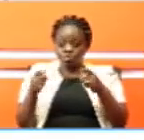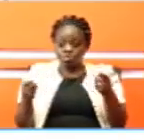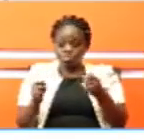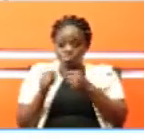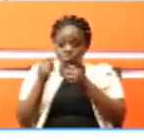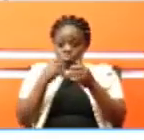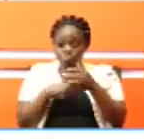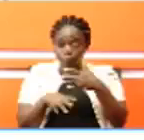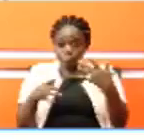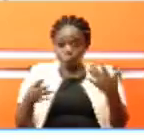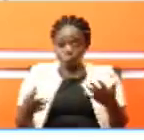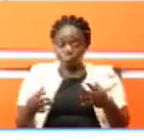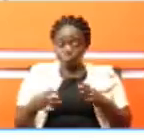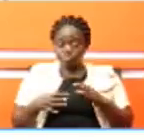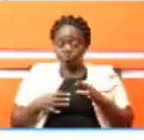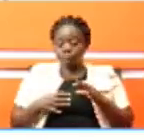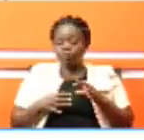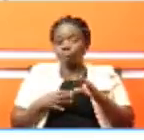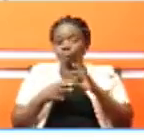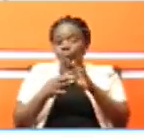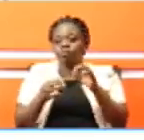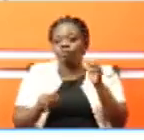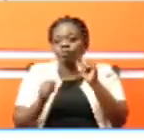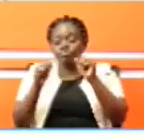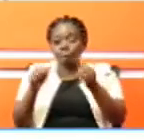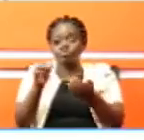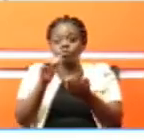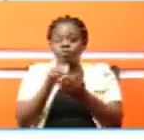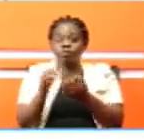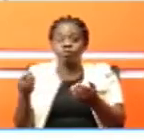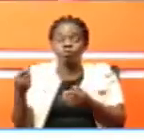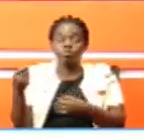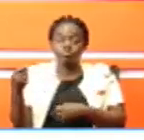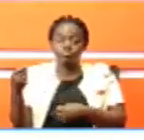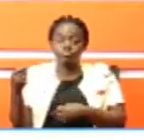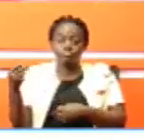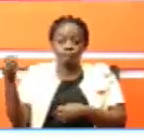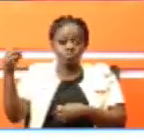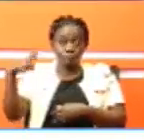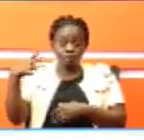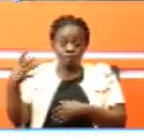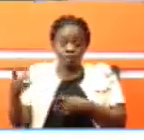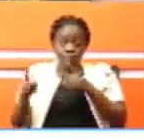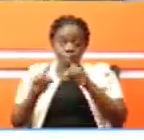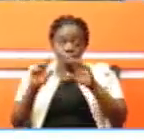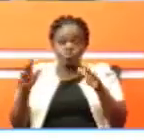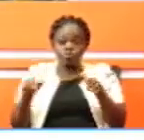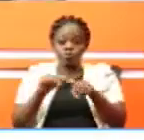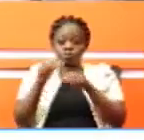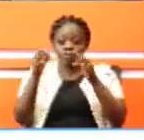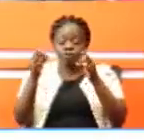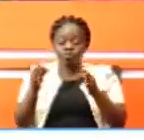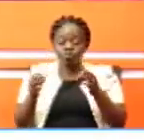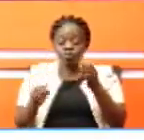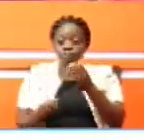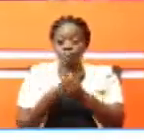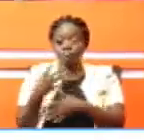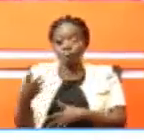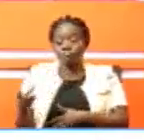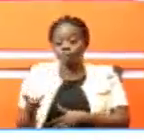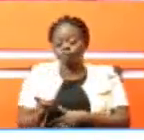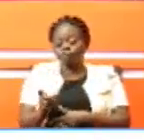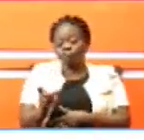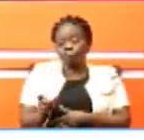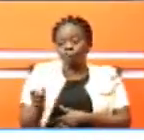wamu n'otaneeta otaneeta yesobola okukuuma omuliro obutaggwa ku battery boogedde bwe bati ku bimu ku bisobola okuviirako battery